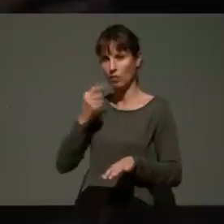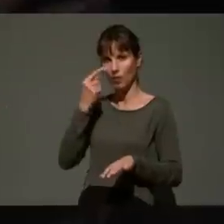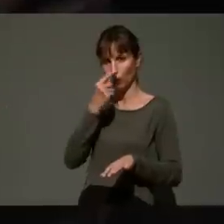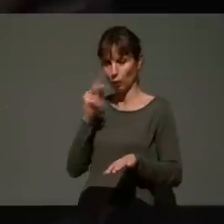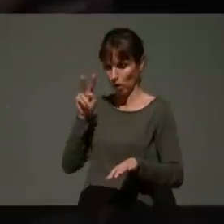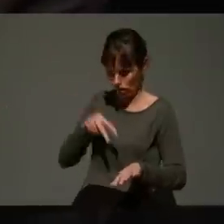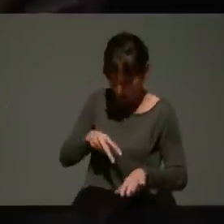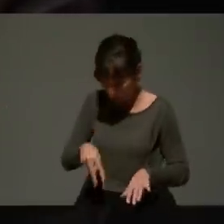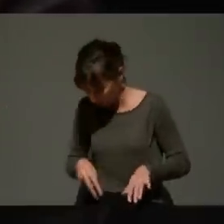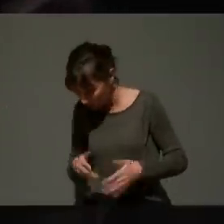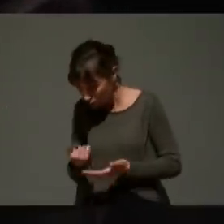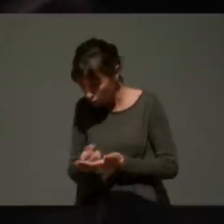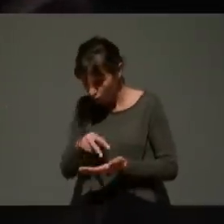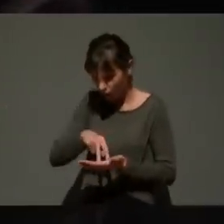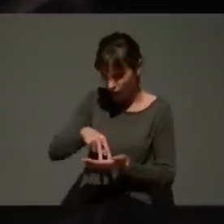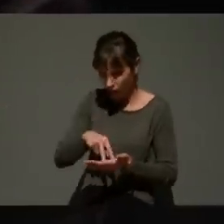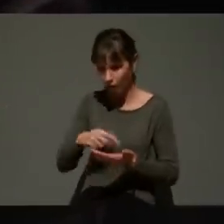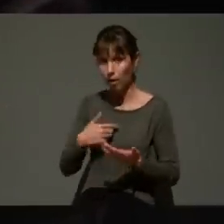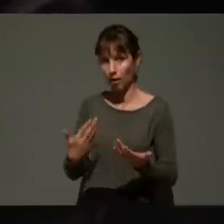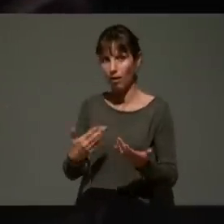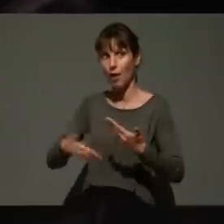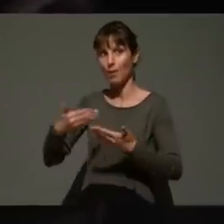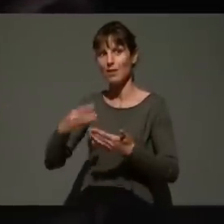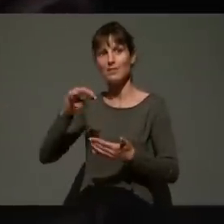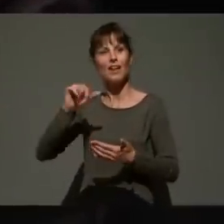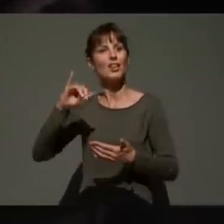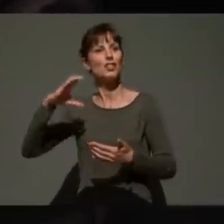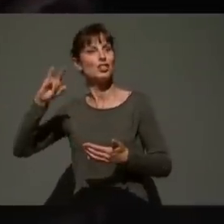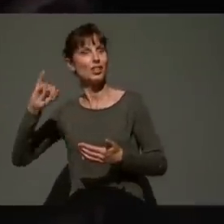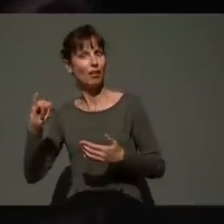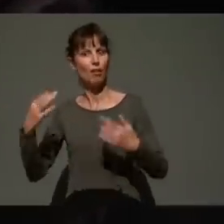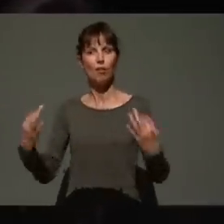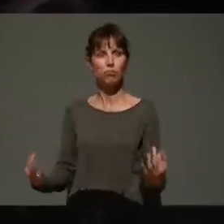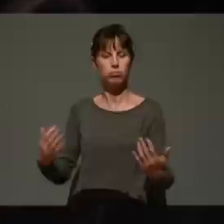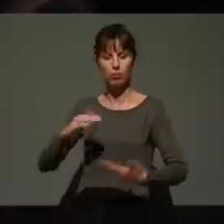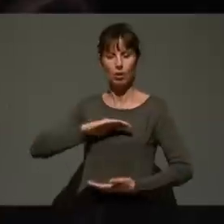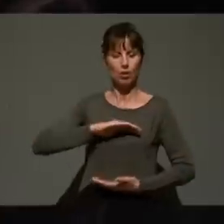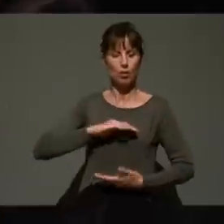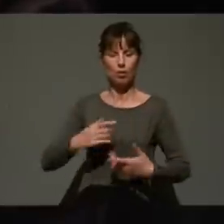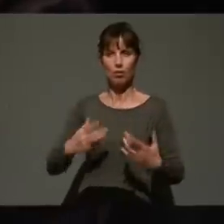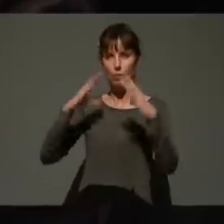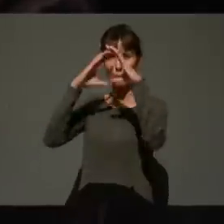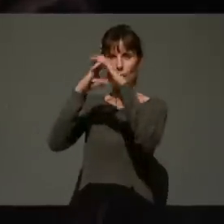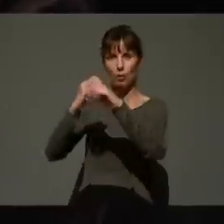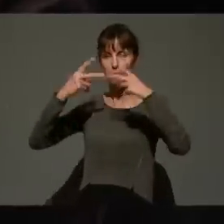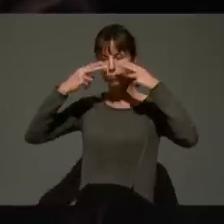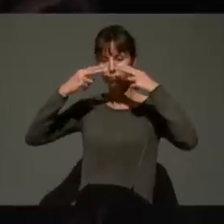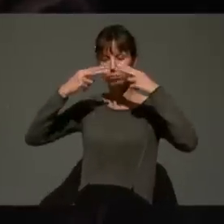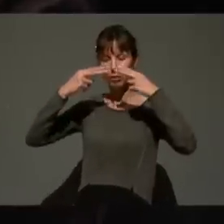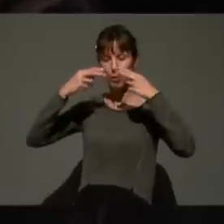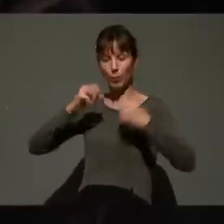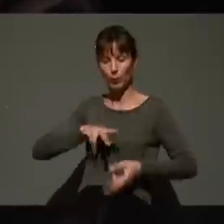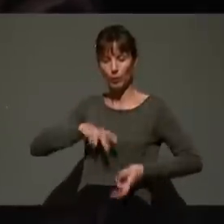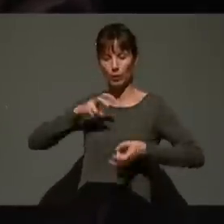en est, qui sont en plus des techniques de concentration. C'est excellent. Alors, ça ne développe pas l'endurance, ça ne développe pas beaucoup la